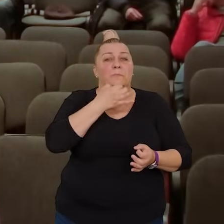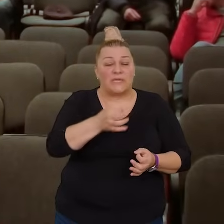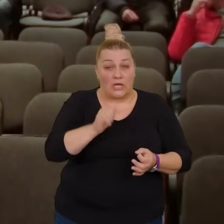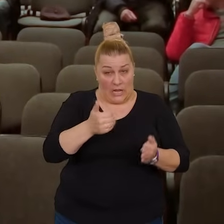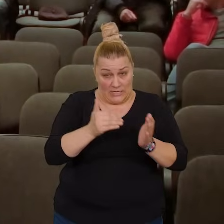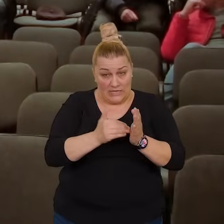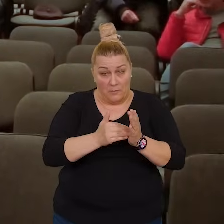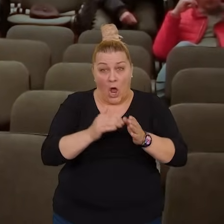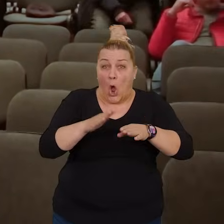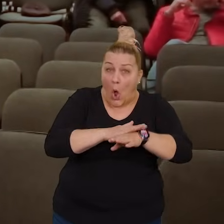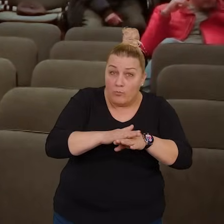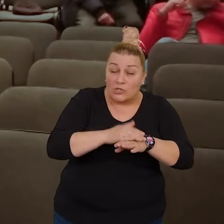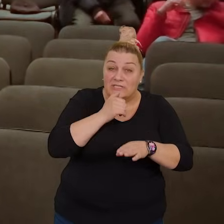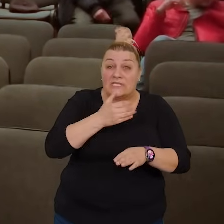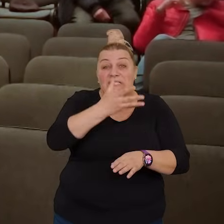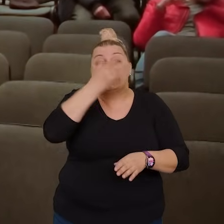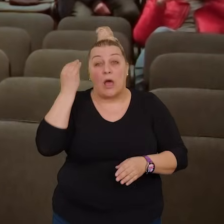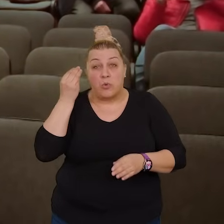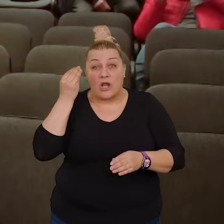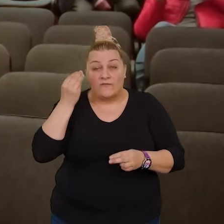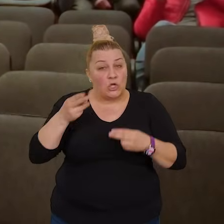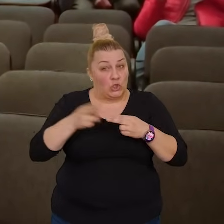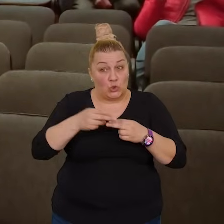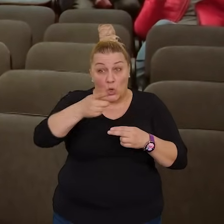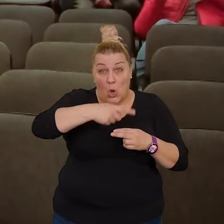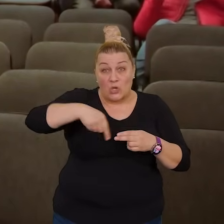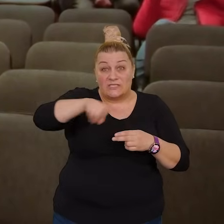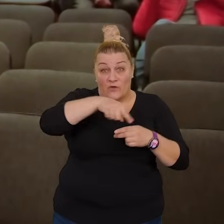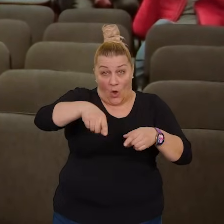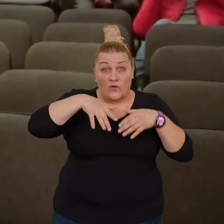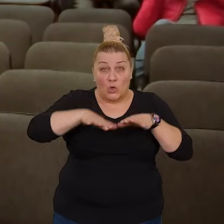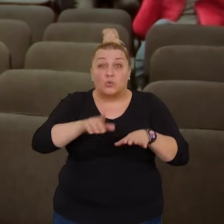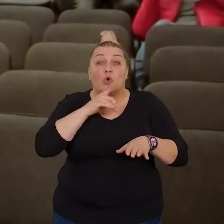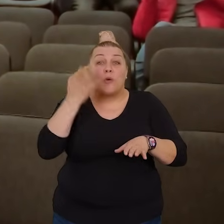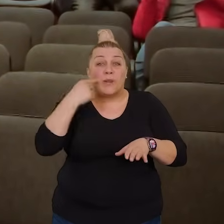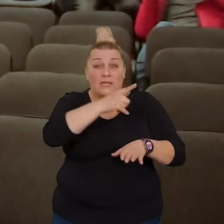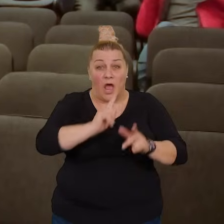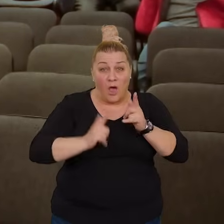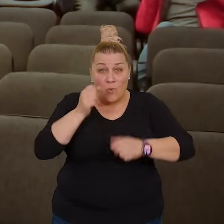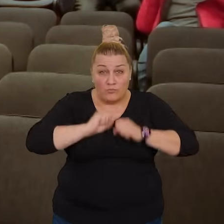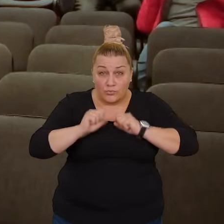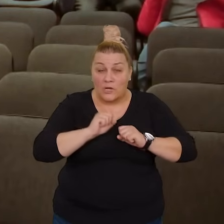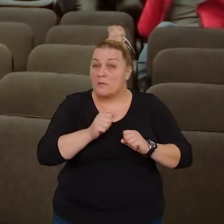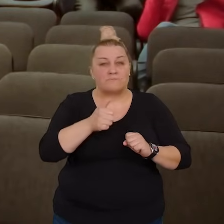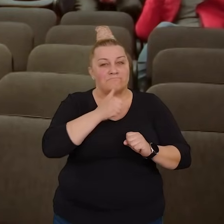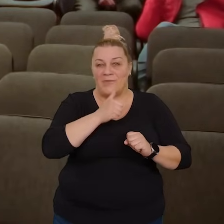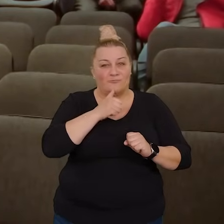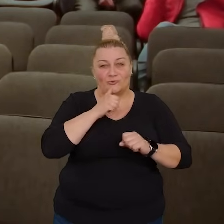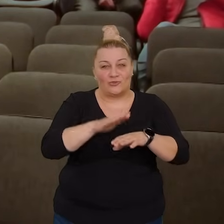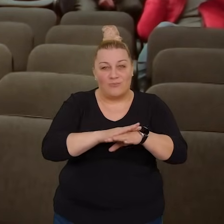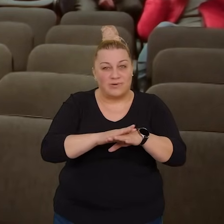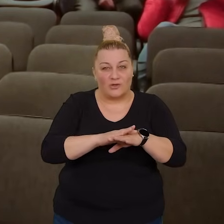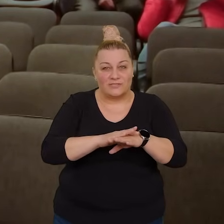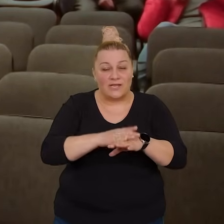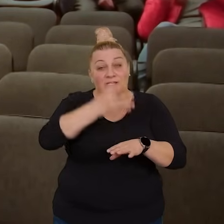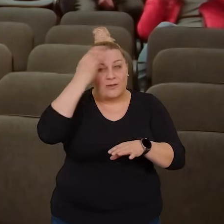sam ih sve pitao da li je moguće oprostiti i zaboraviti. I gotovo svi su rekli da oni niti mogu oprostiti ni zaboraviti.